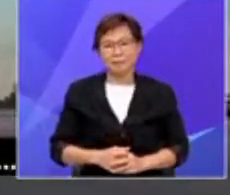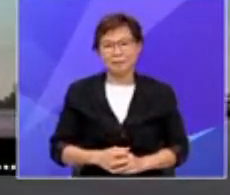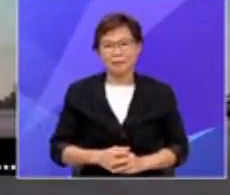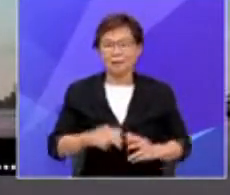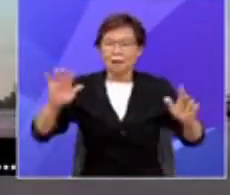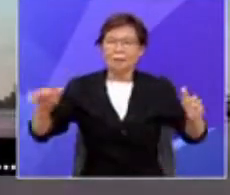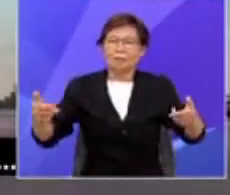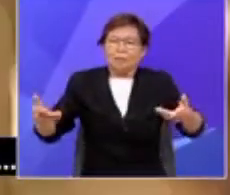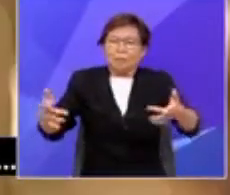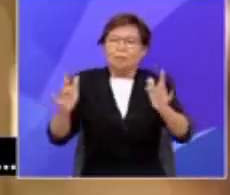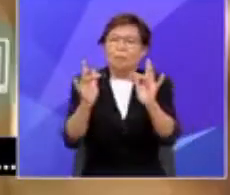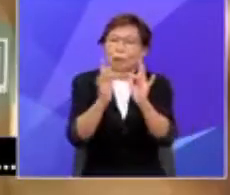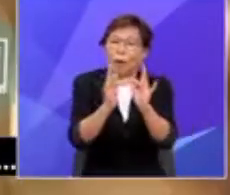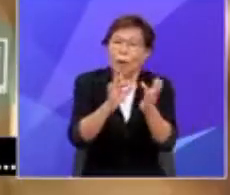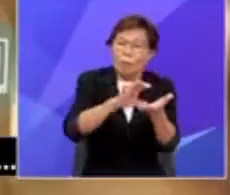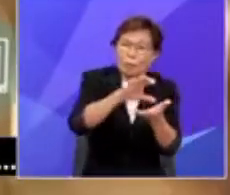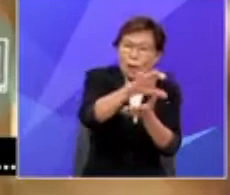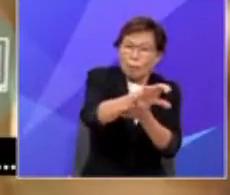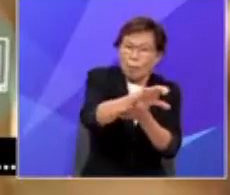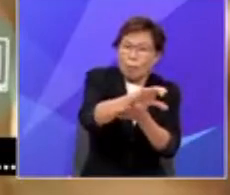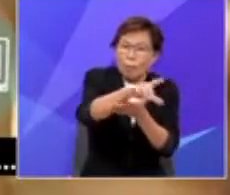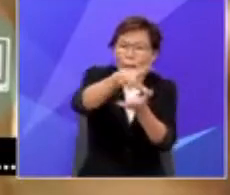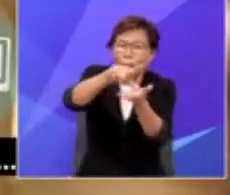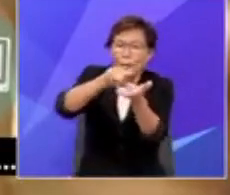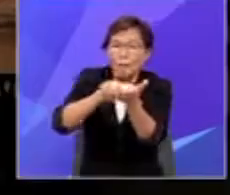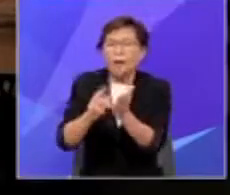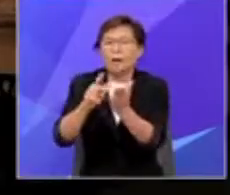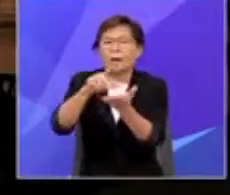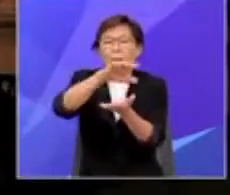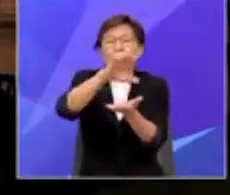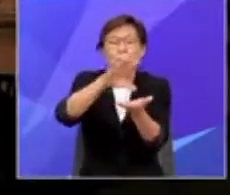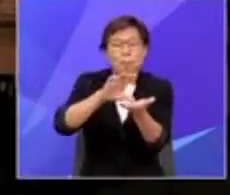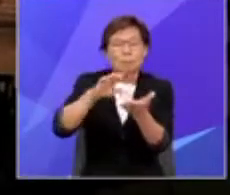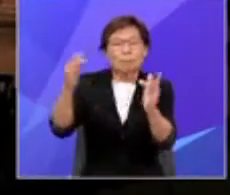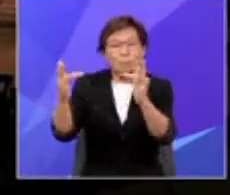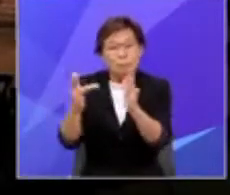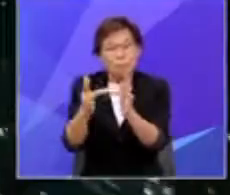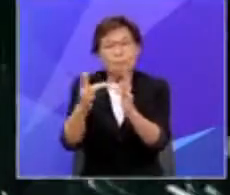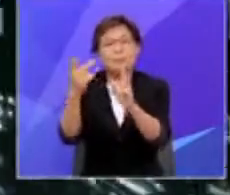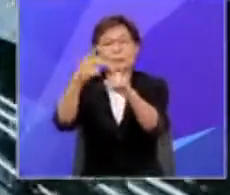menghubungkan Pelabuhan dunia kepada Asia Tenggara